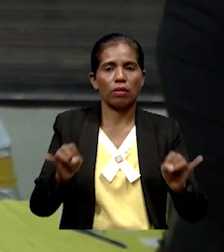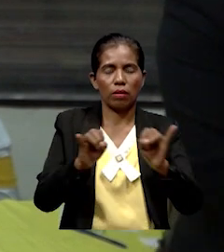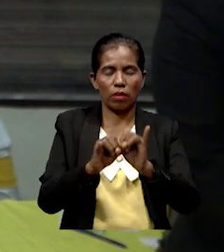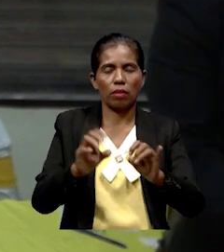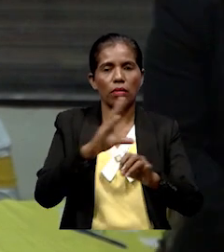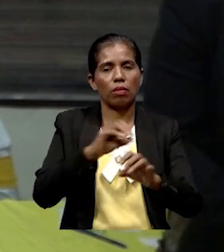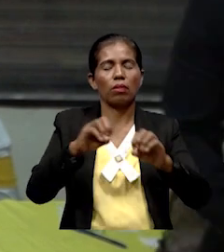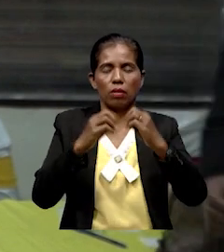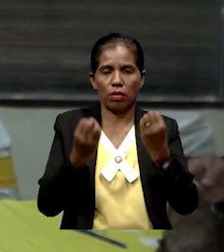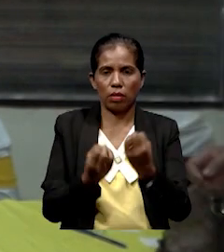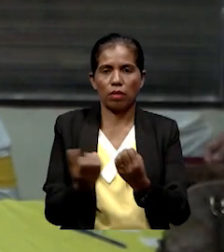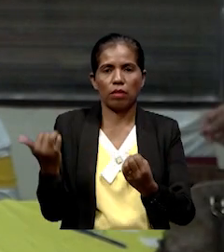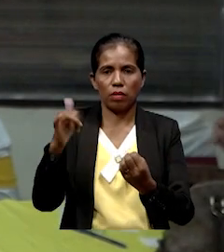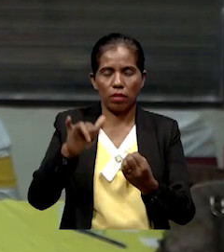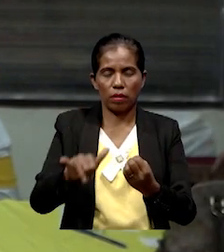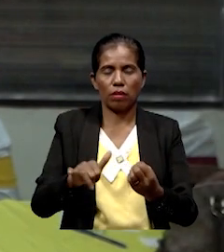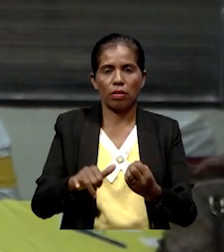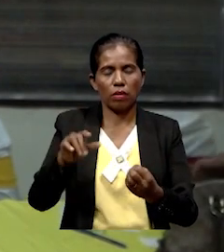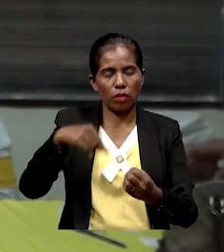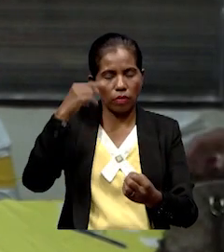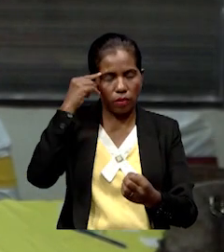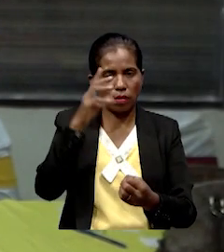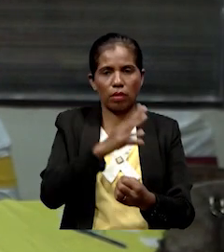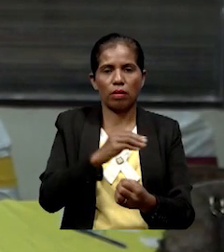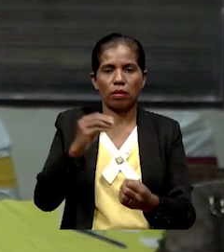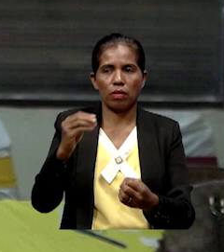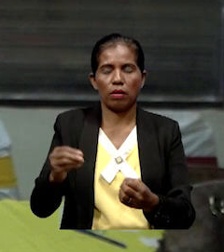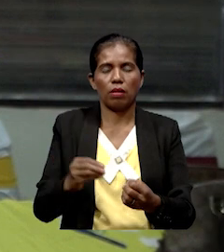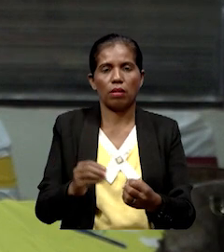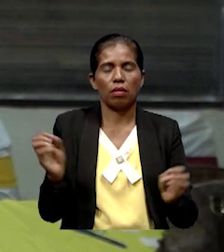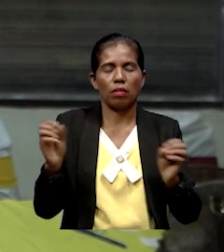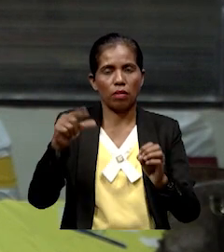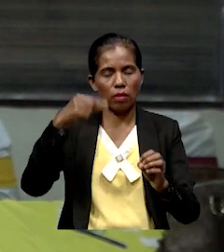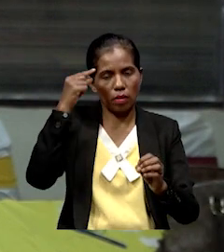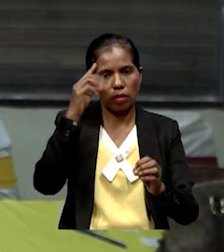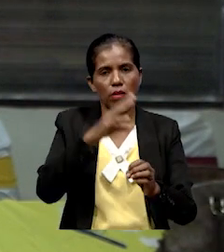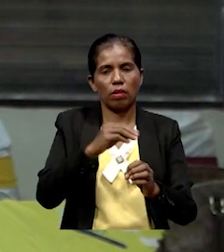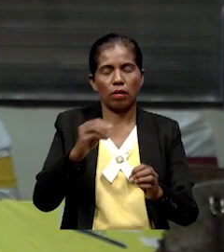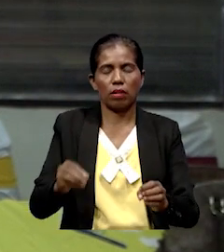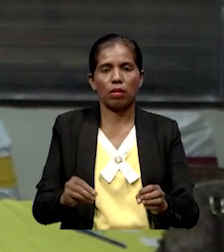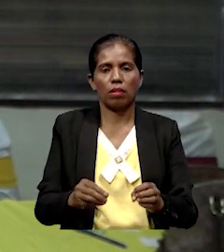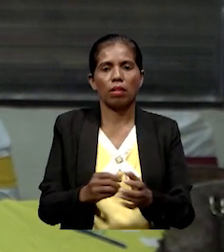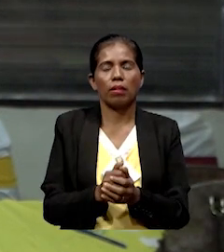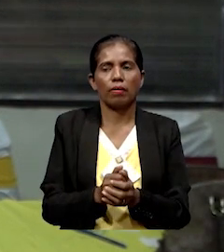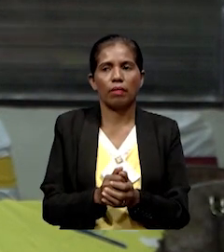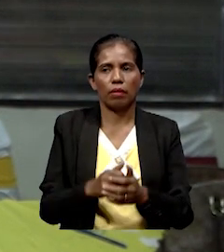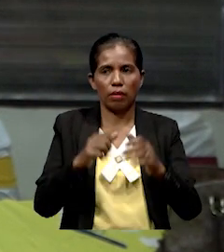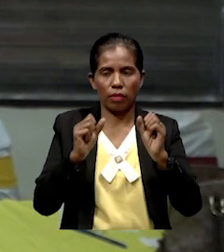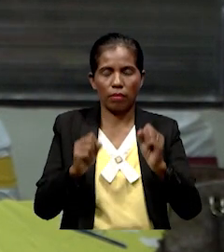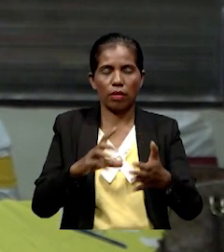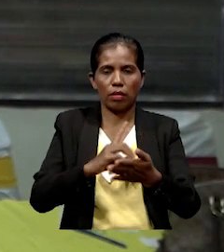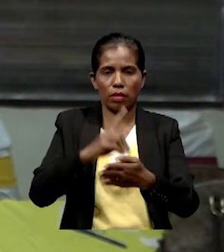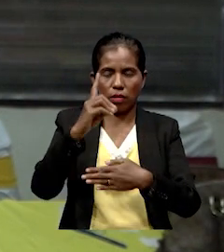organisasi OSIS governu kanal Los Gubernur Nia swasta particular parabelle